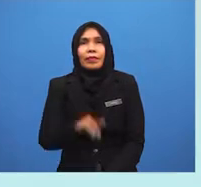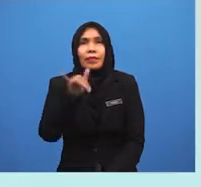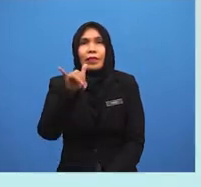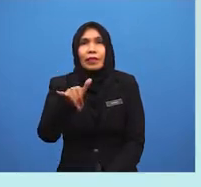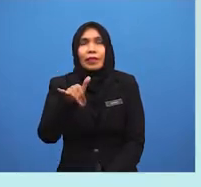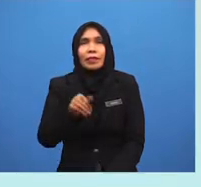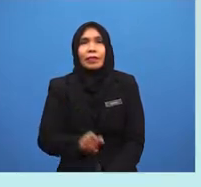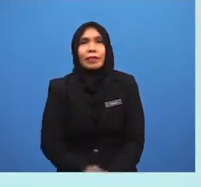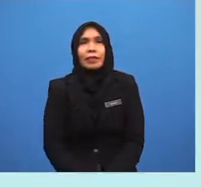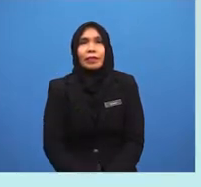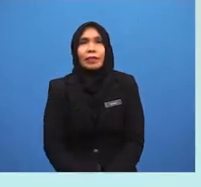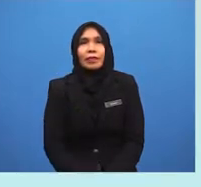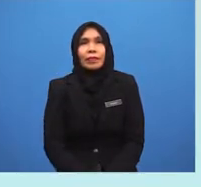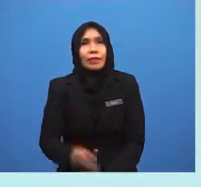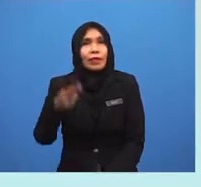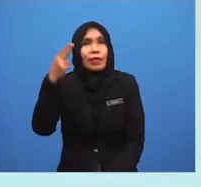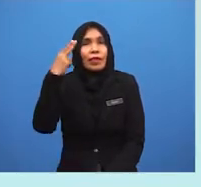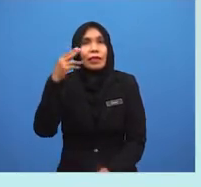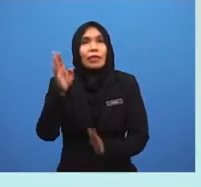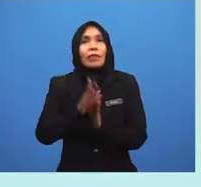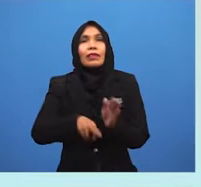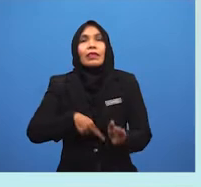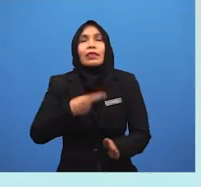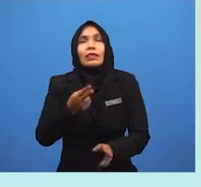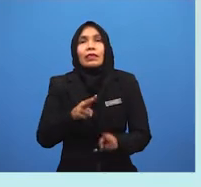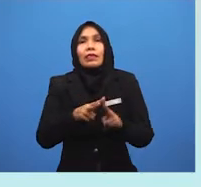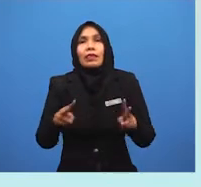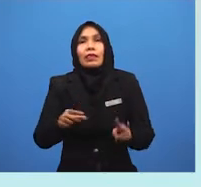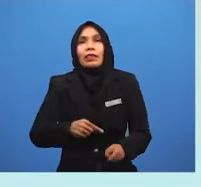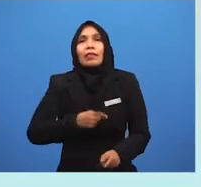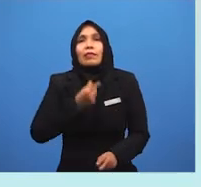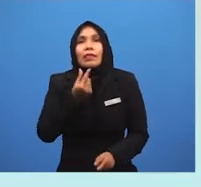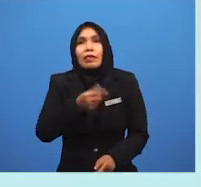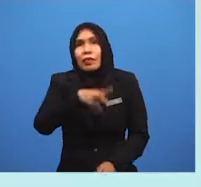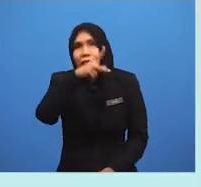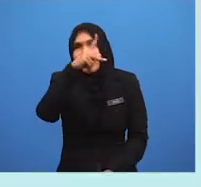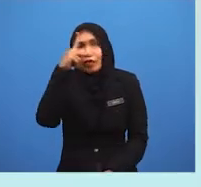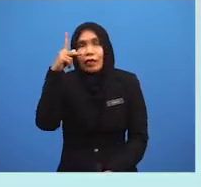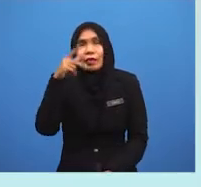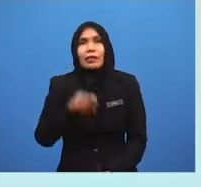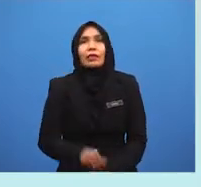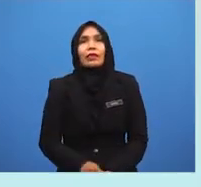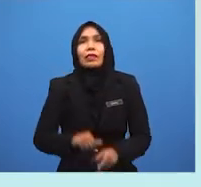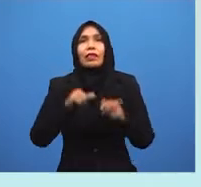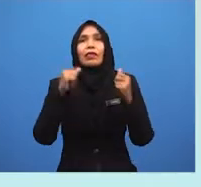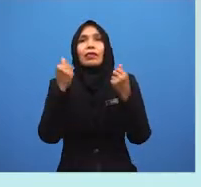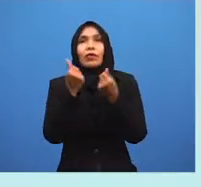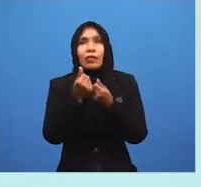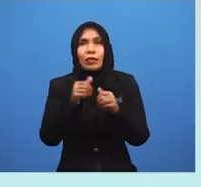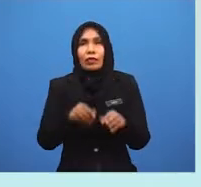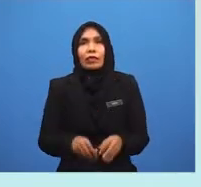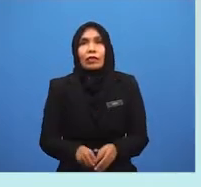Ya, betul. Harish berasa sangat gembira kerana anggota